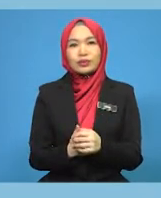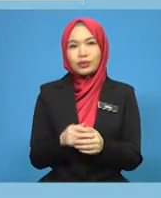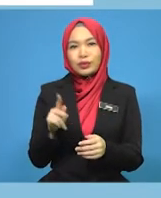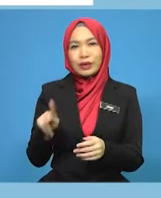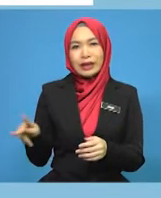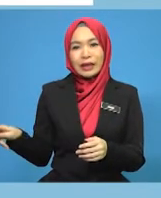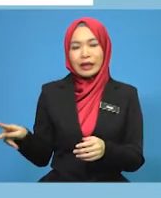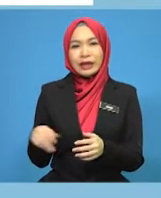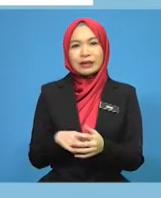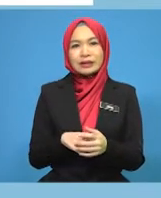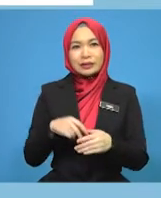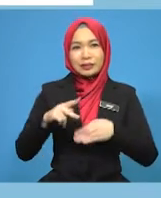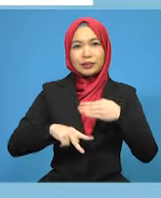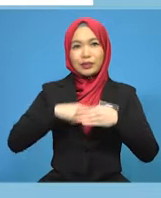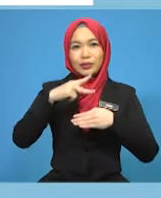pembungkusan,